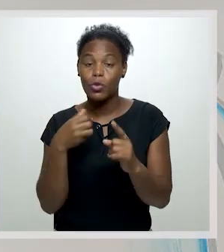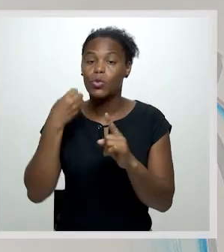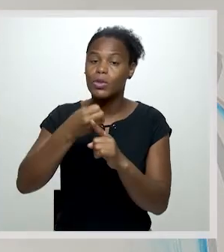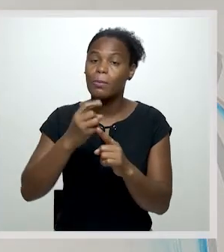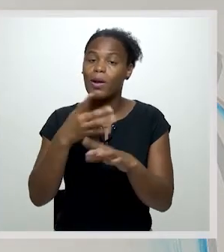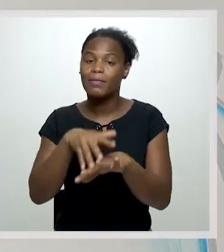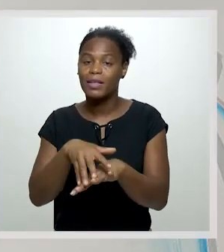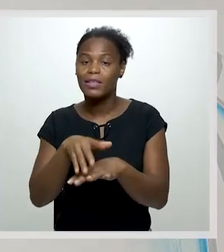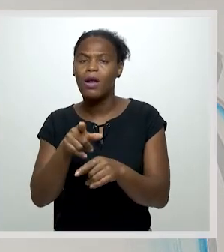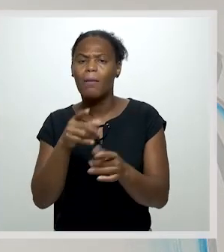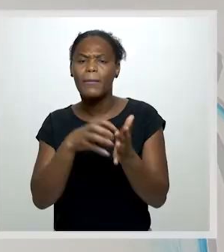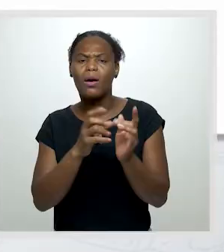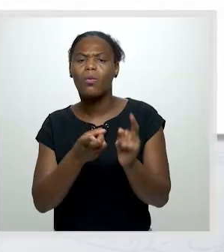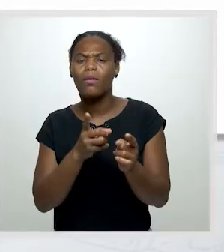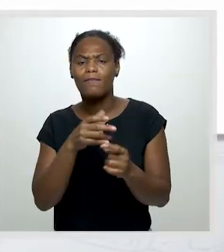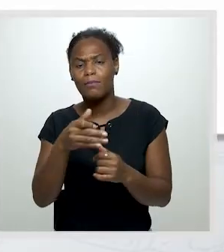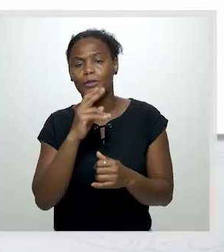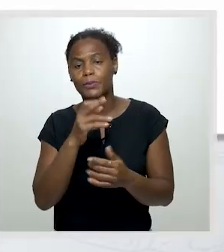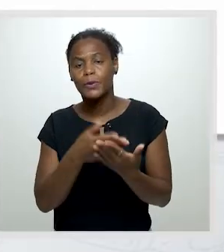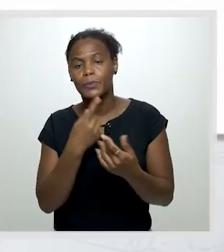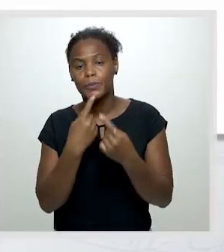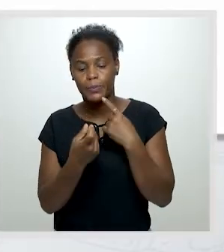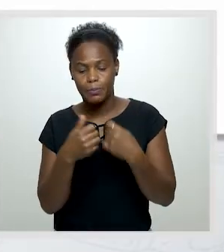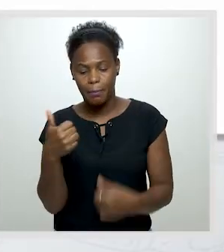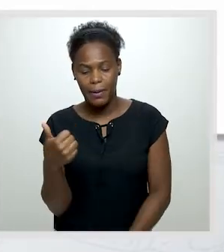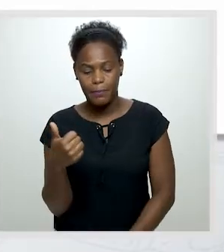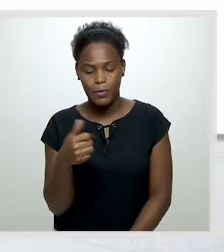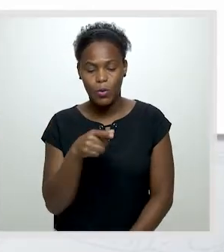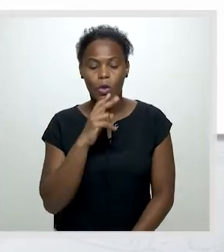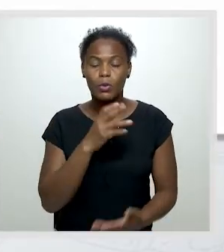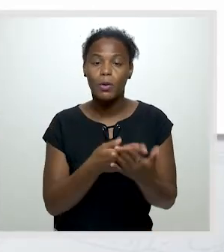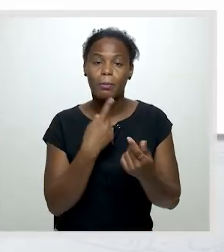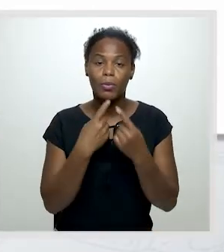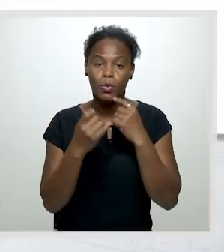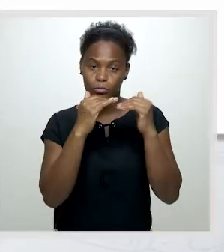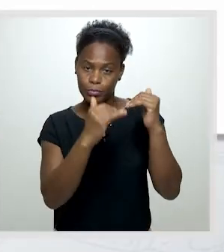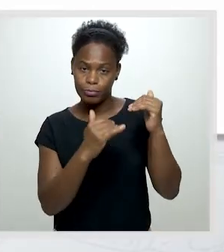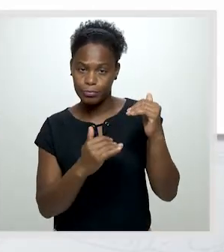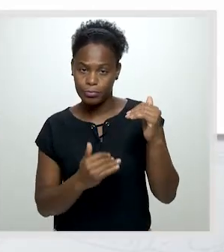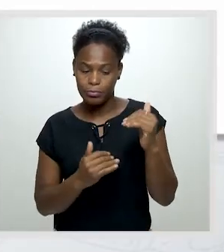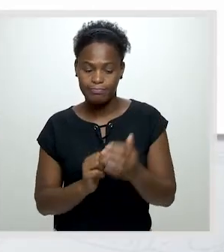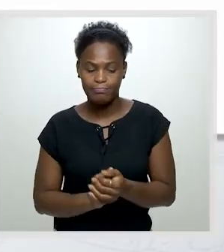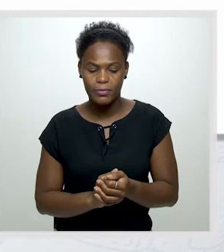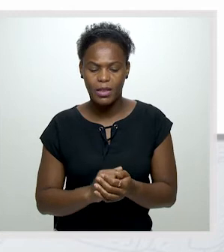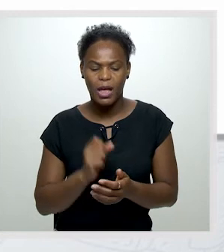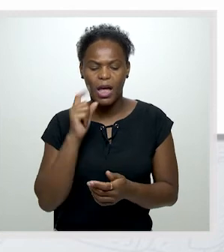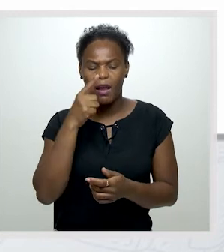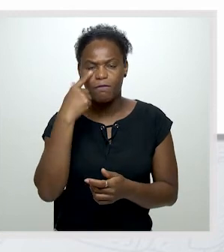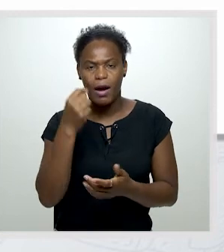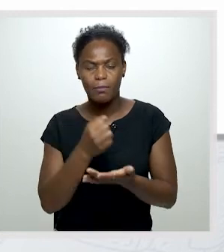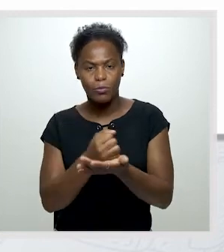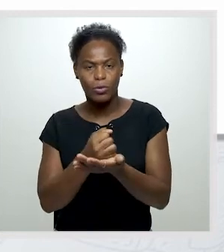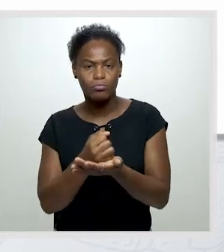on va répondre à ces questions. B. Réponds aux questions suivantes. Quel est l'auxiliaire